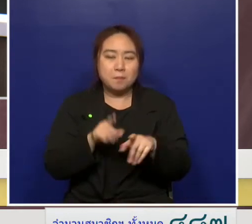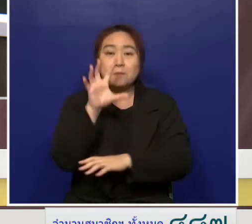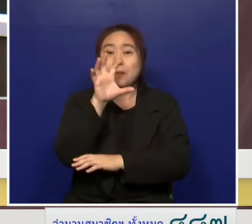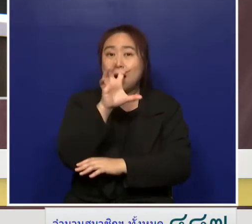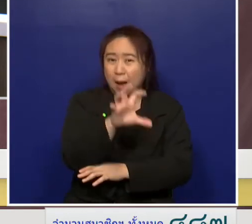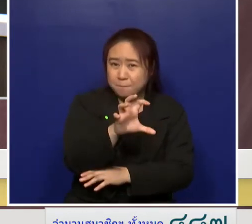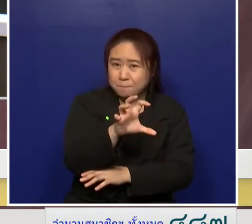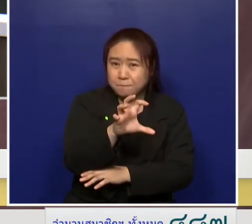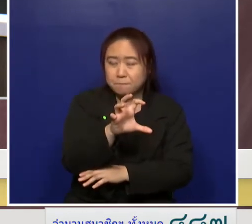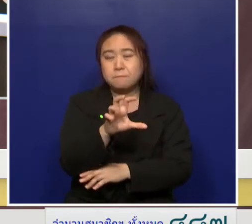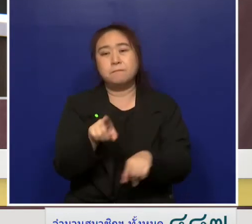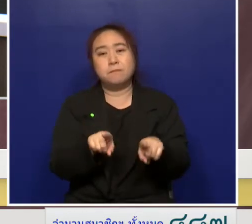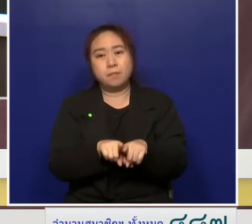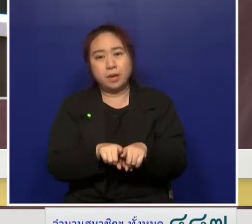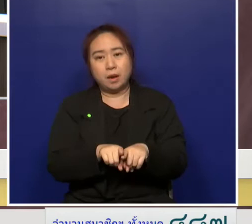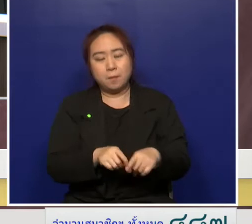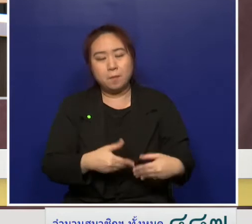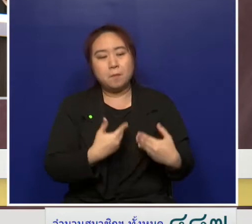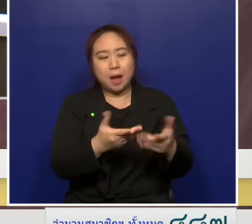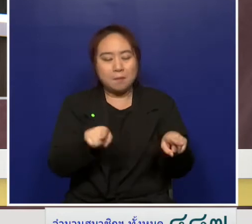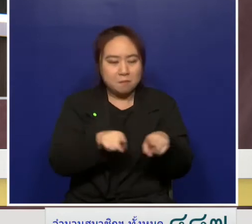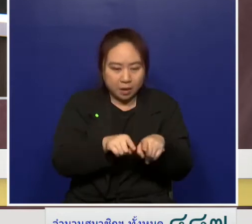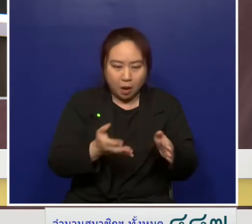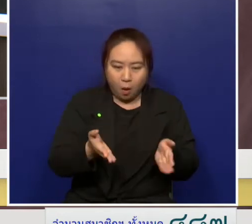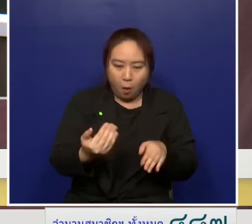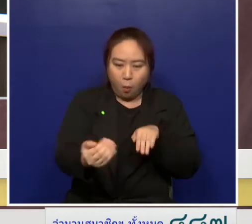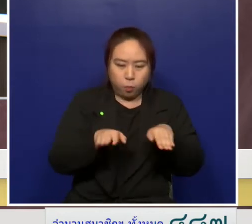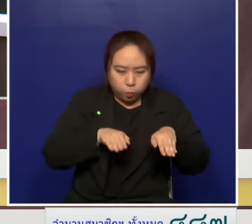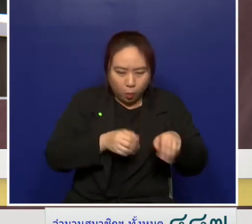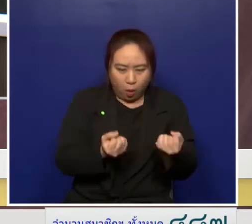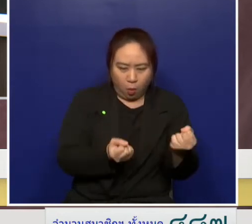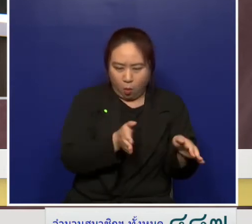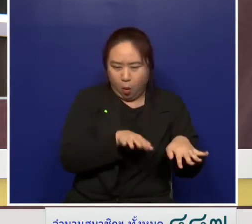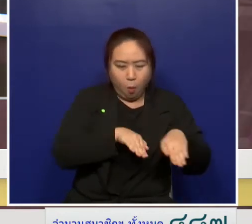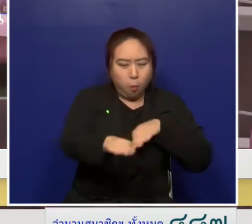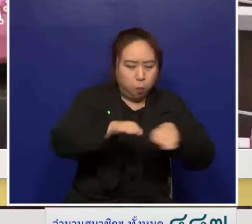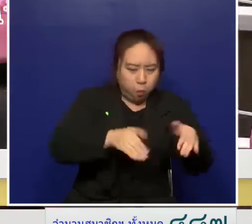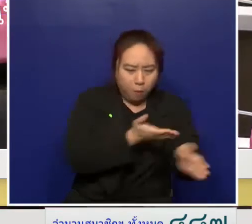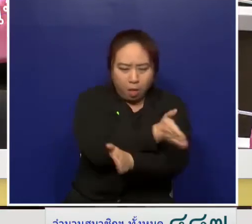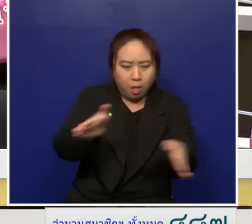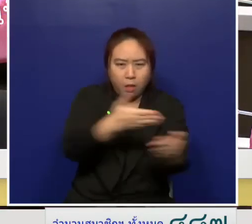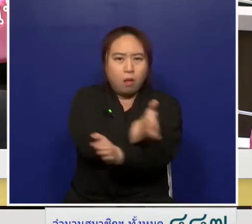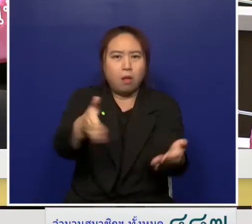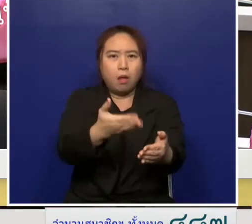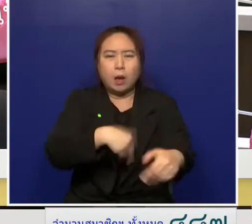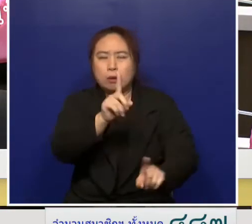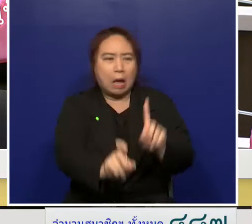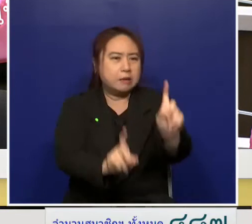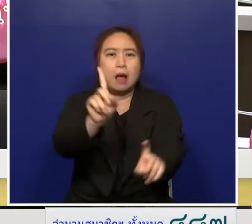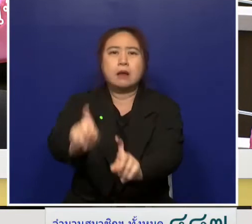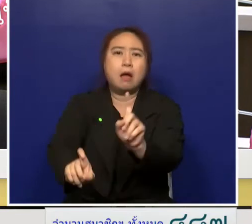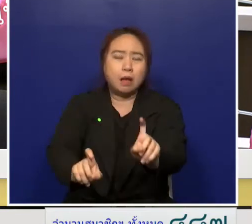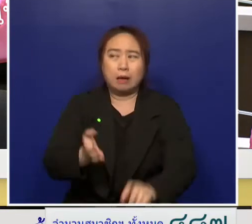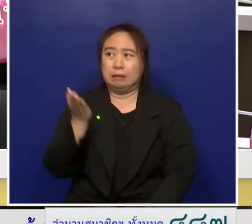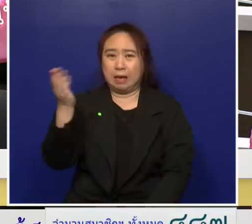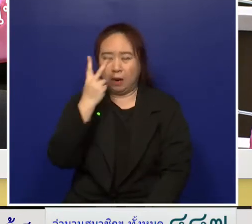้ที่ให้เขามาอยู่ปลกัทกเลน แล้วกมีการตาย ตาย ตาย ตายท่ไมได้หลังน้ต